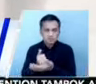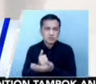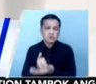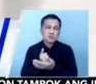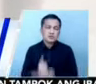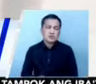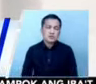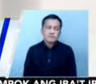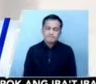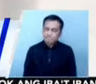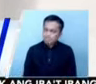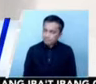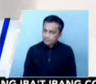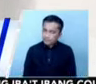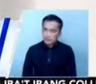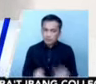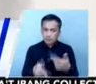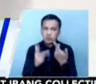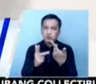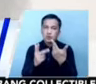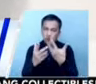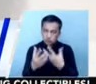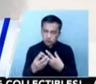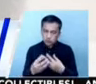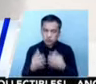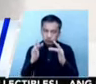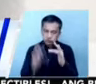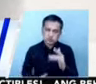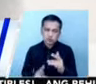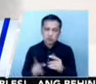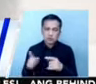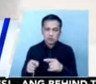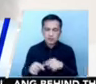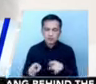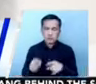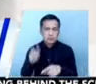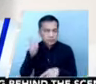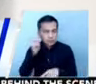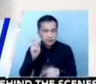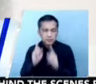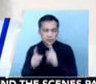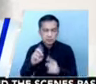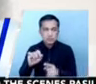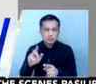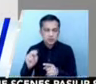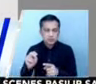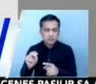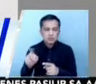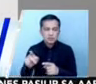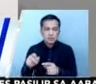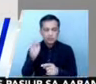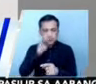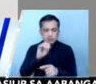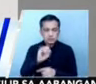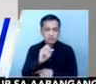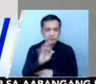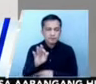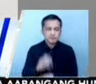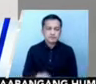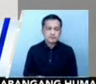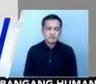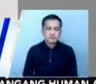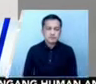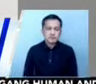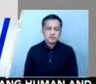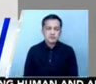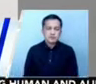Nawala ng video, pero nadinig pa rin ni Ronalyn ang pag-uusap ni Edwin at ng Pinoy ding si Jeffrey. Ang nakalock is yung